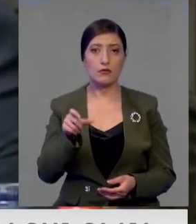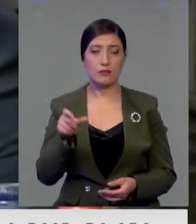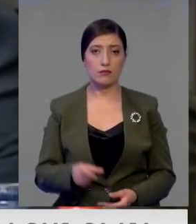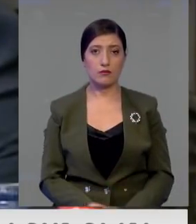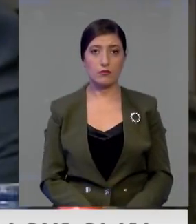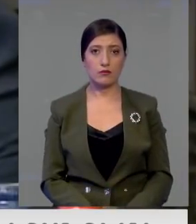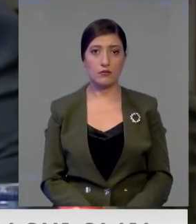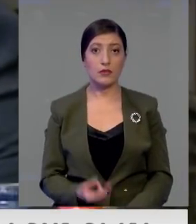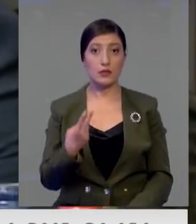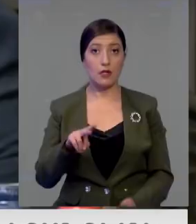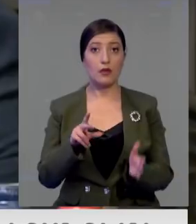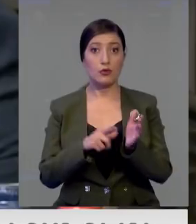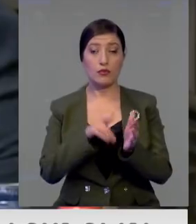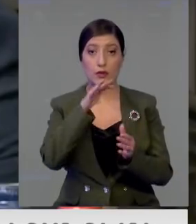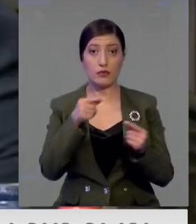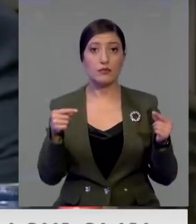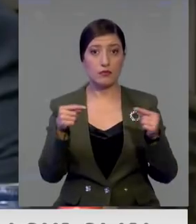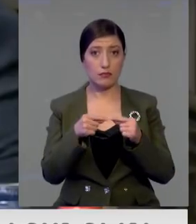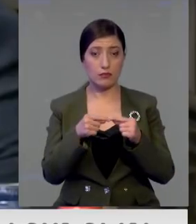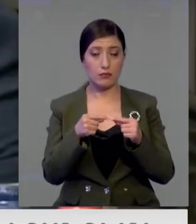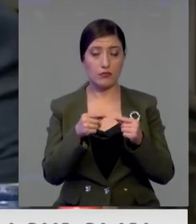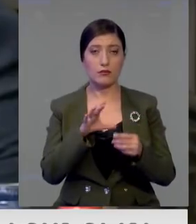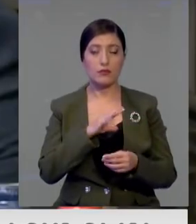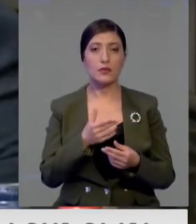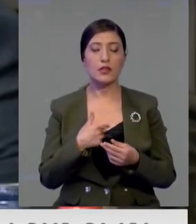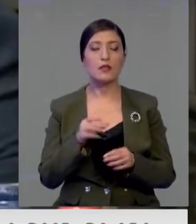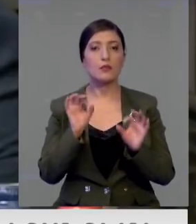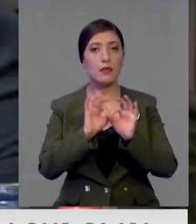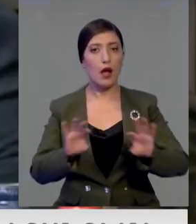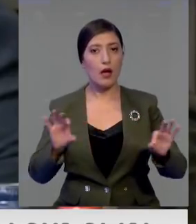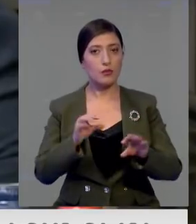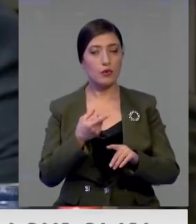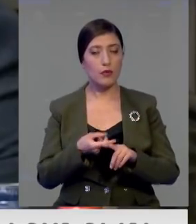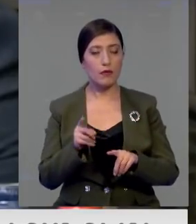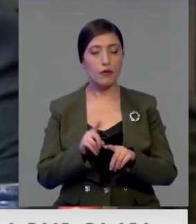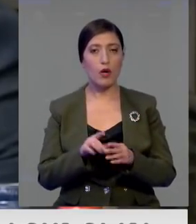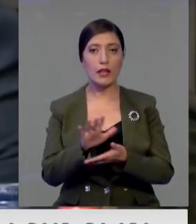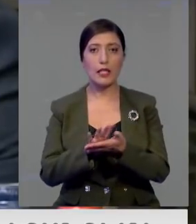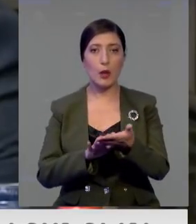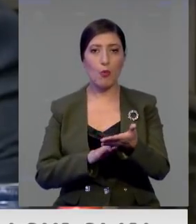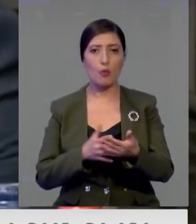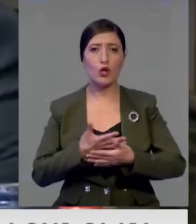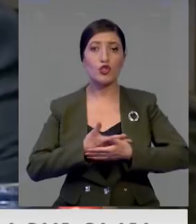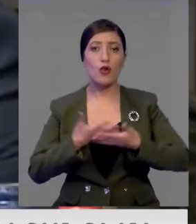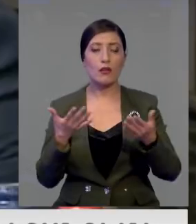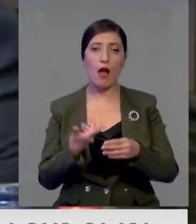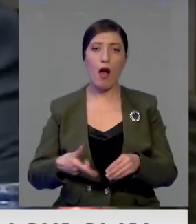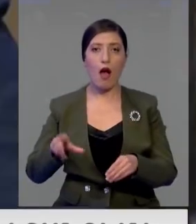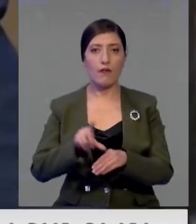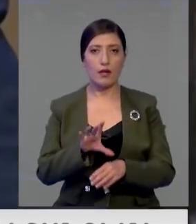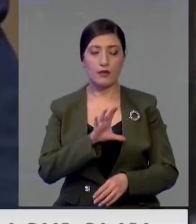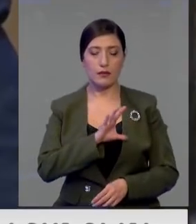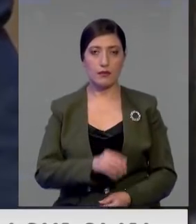եւ 27 տարի զեկուցում եմ, որ բավականին քանակը դիմումների մեծացել է հիմա։